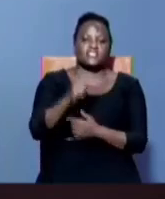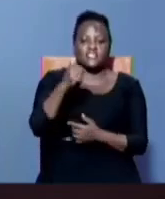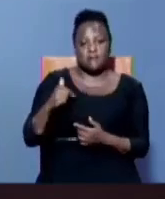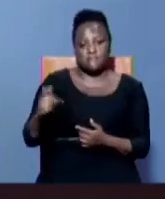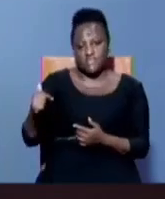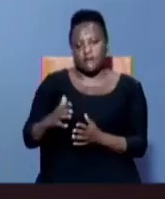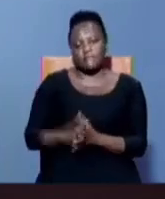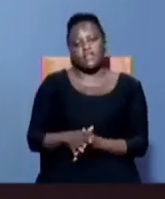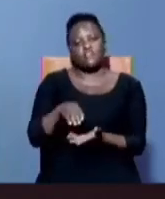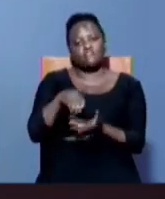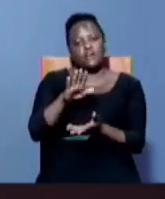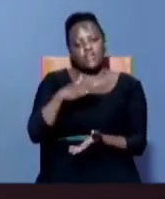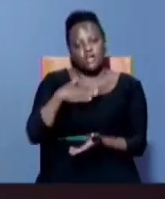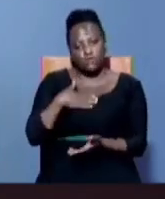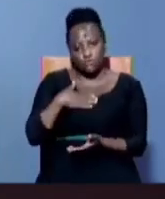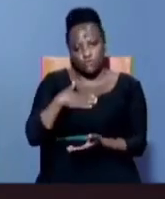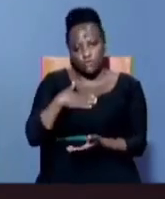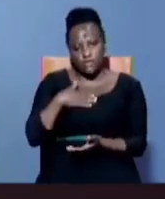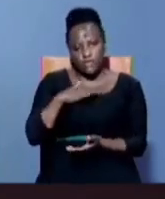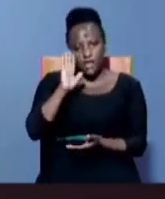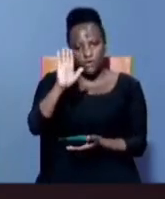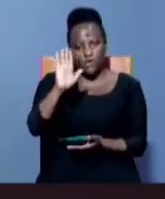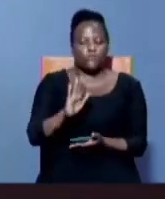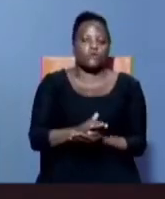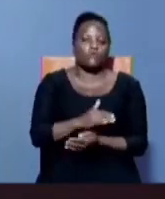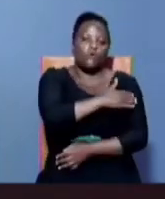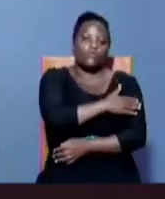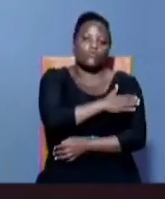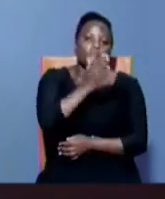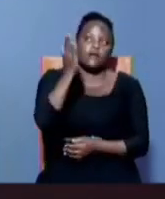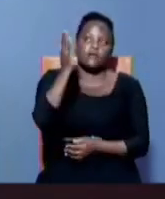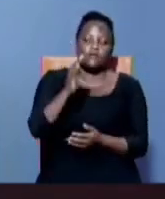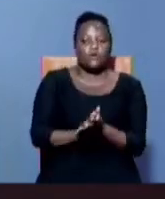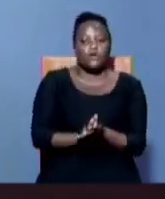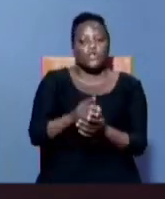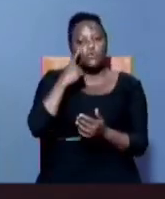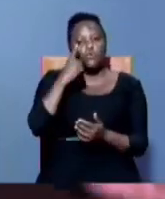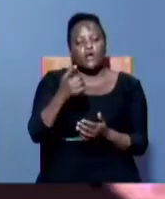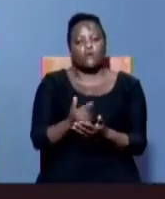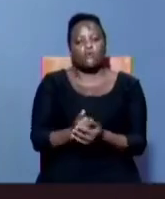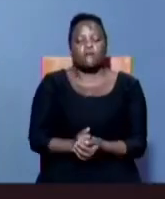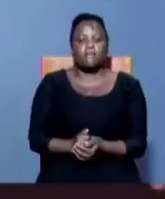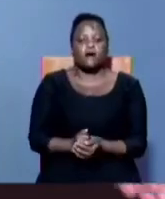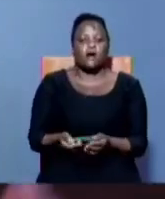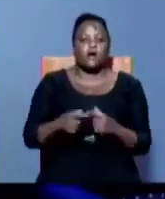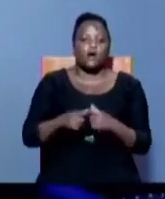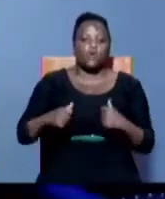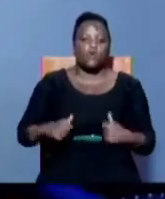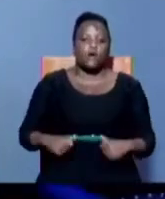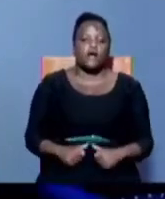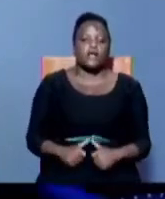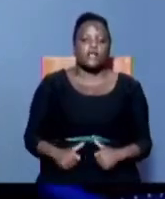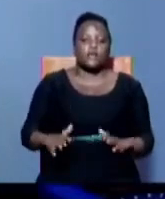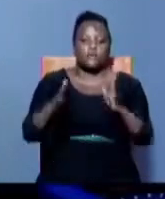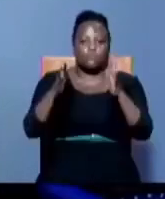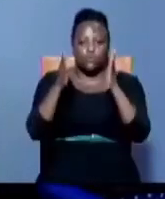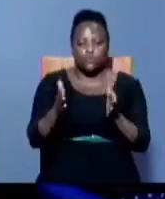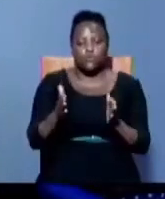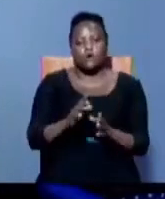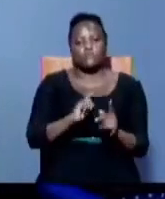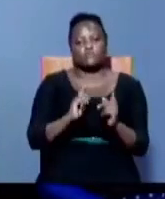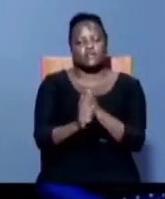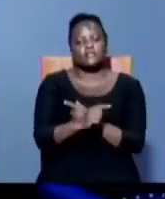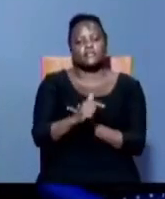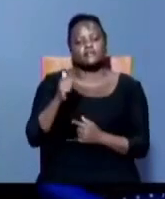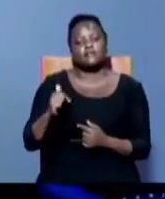kwa huduma hiyo ni kuona ya kwamba kuhani mkuu ametubadilisha tabia. Haleluya. Ndio